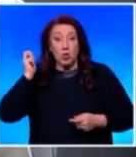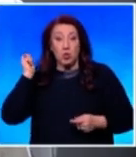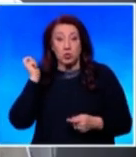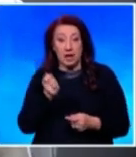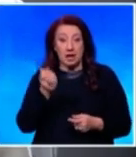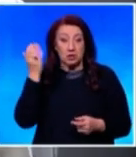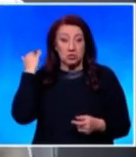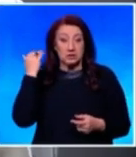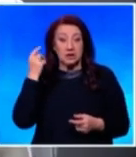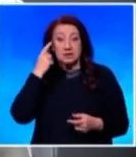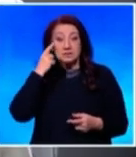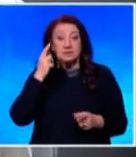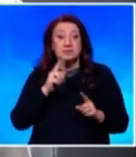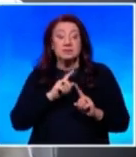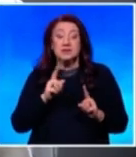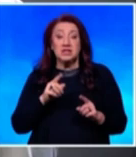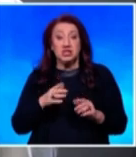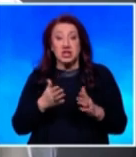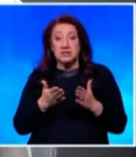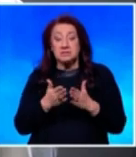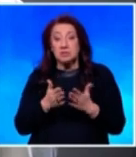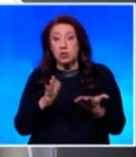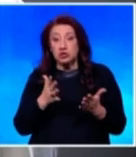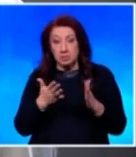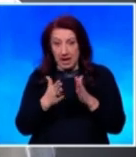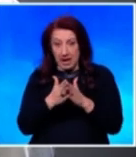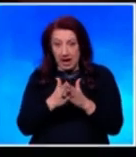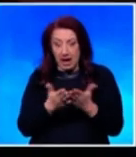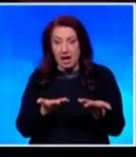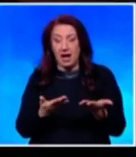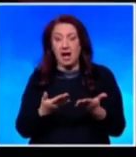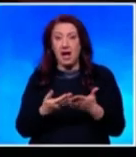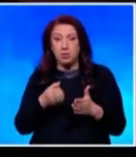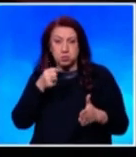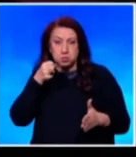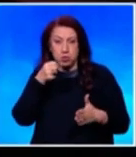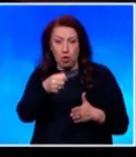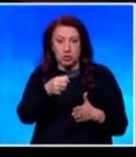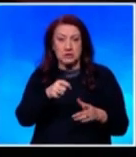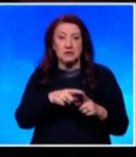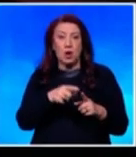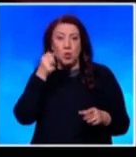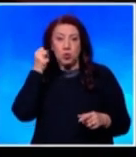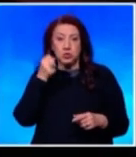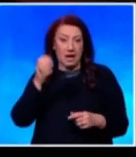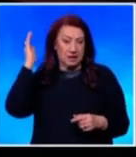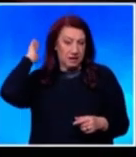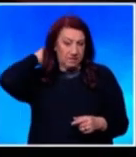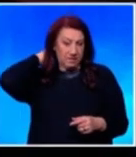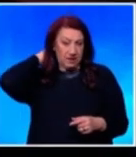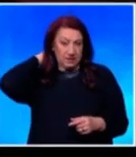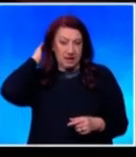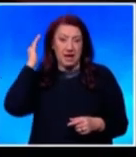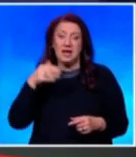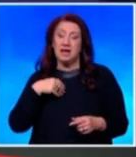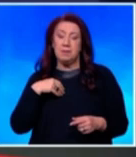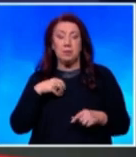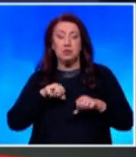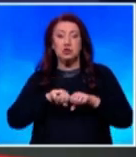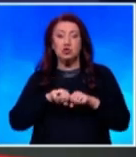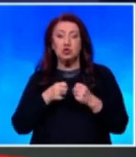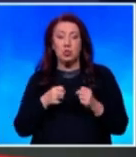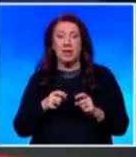мисля че беше с рака с бус в главата или в ротния предел тук к дта имаме и счупени в прощения